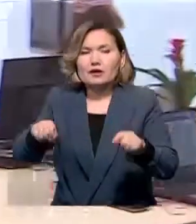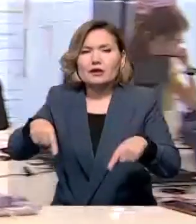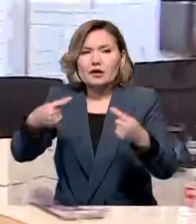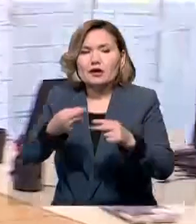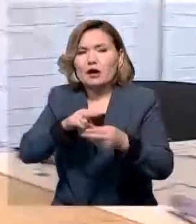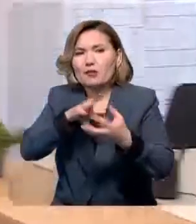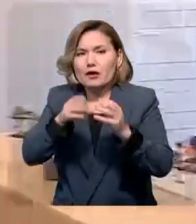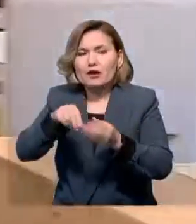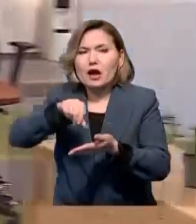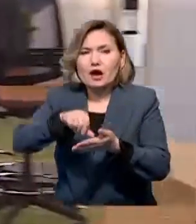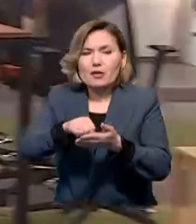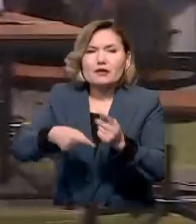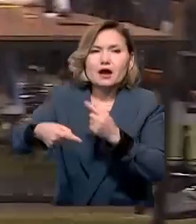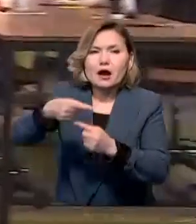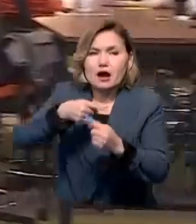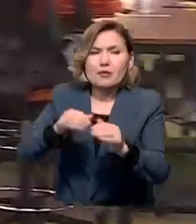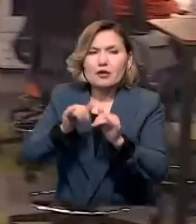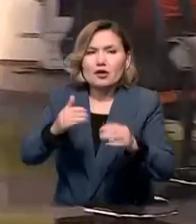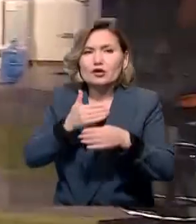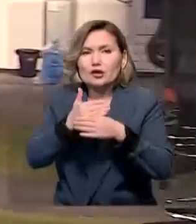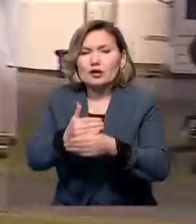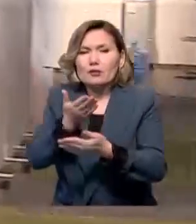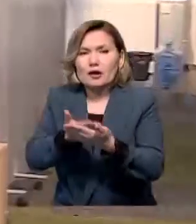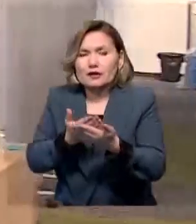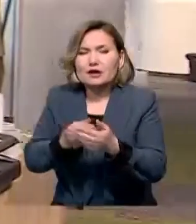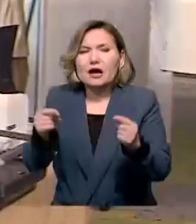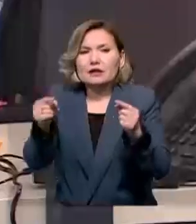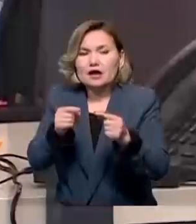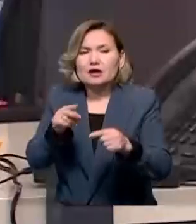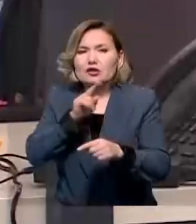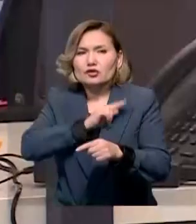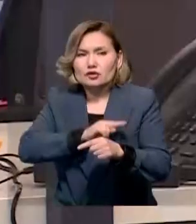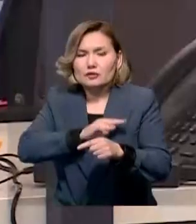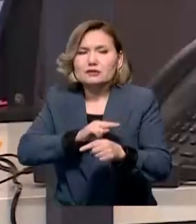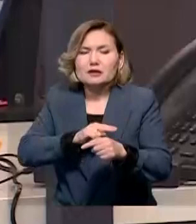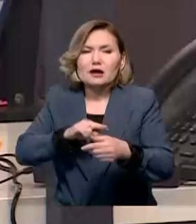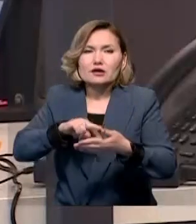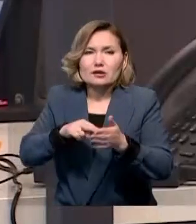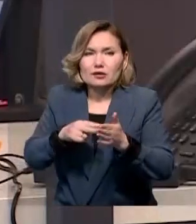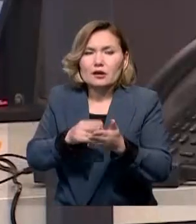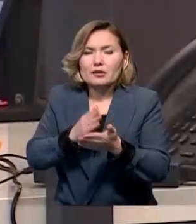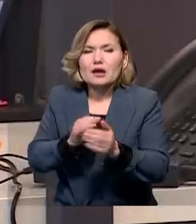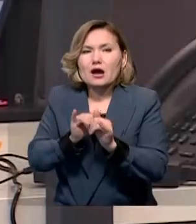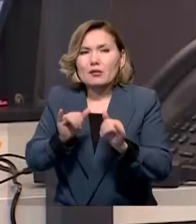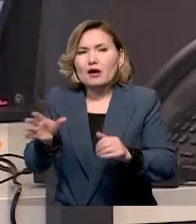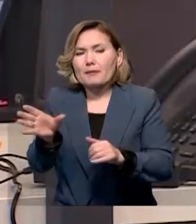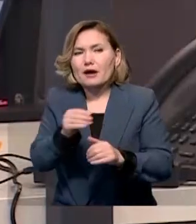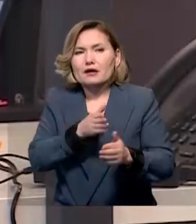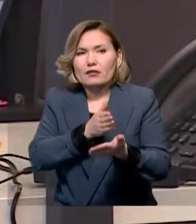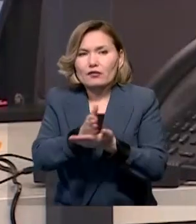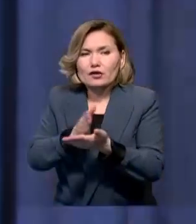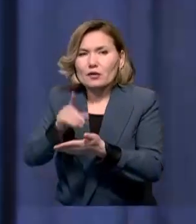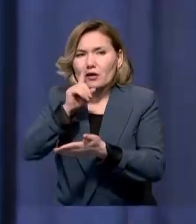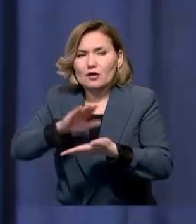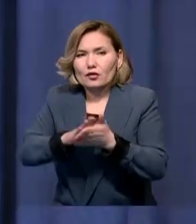оған қатысушыларға коммерцияландыру көмегін көрсетті. Ету жөнінде нақты міндет қойған еді. Жауапты ведомство саланы дамыту үшін барлық жағдай жасап